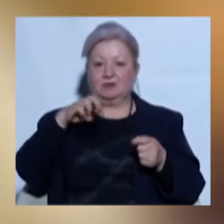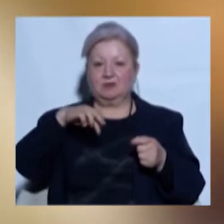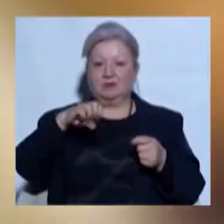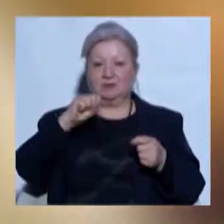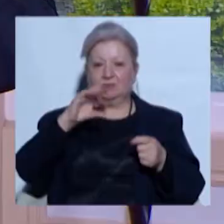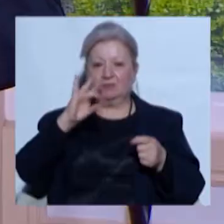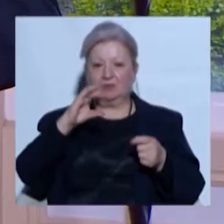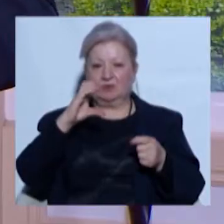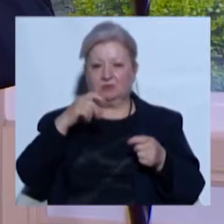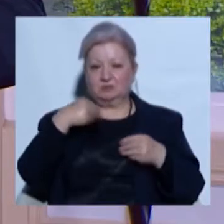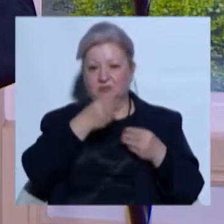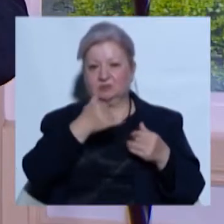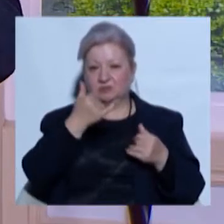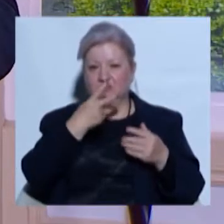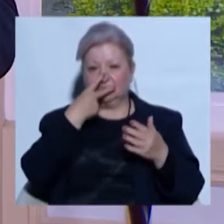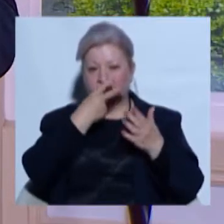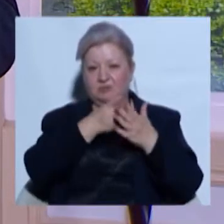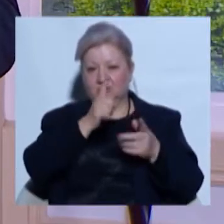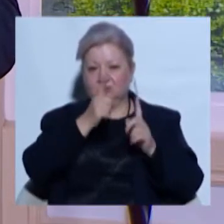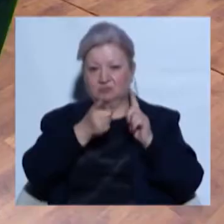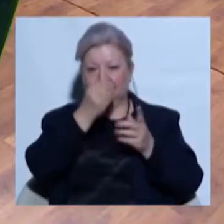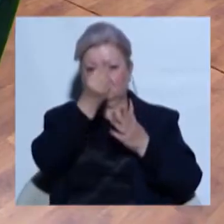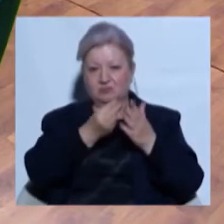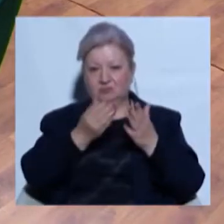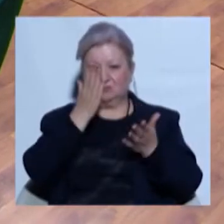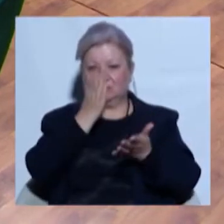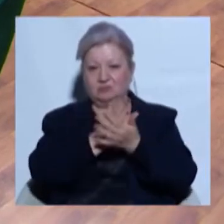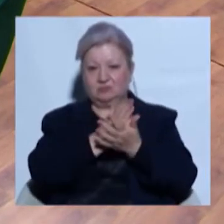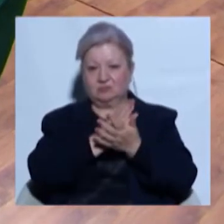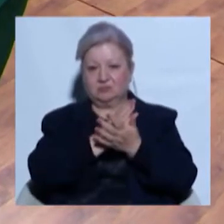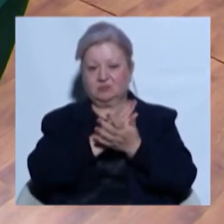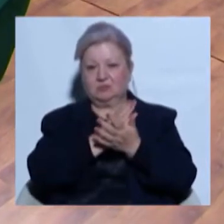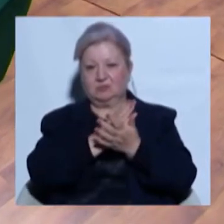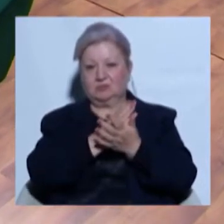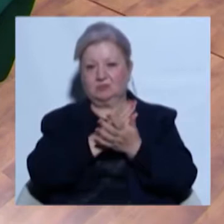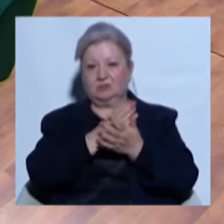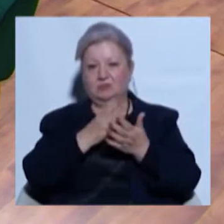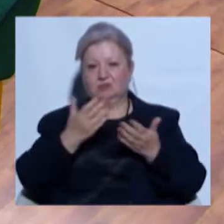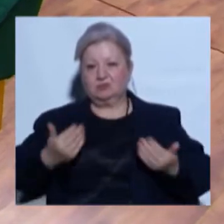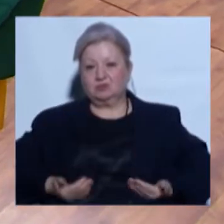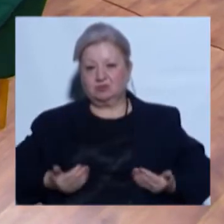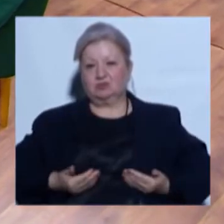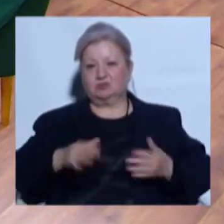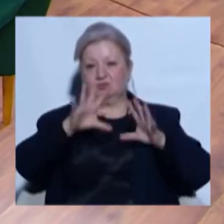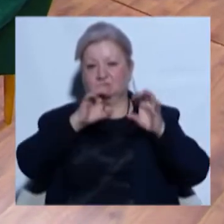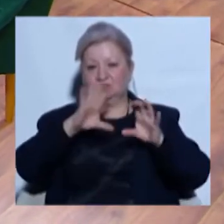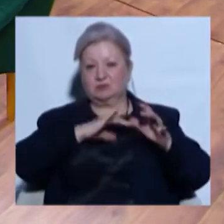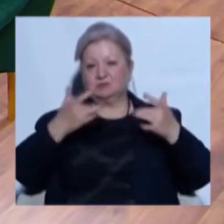შექმნილი არის ცოცხალი სურათების მიხედვით. ანუ სპექტაკლის მსგავსად დგებოდა